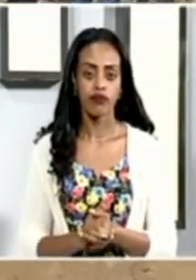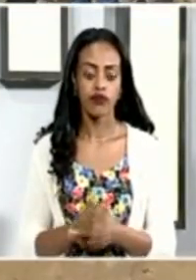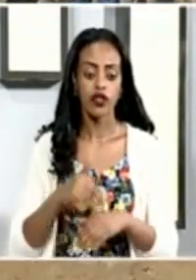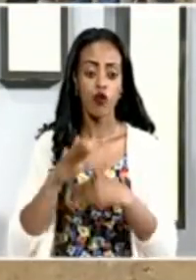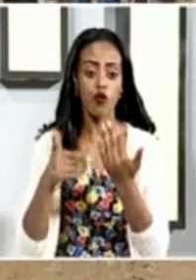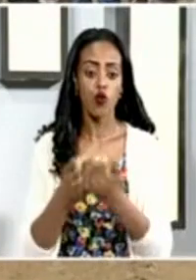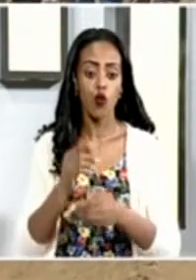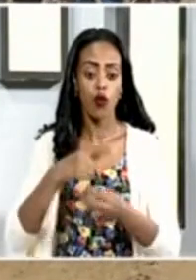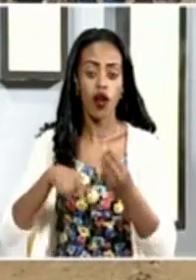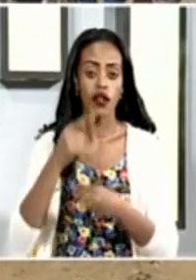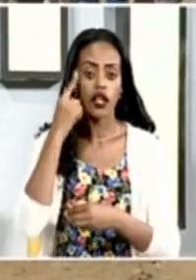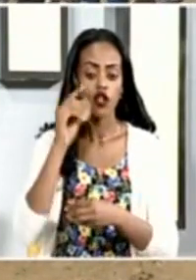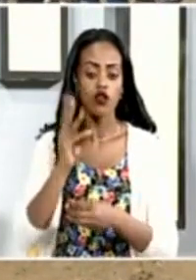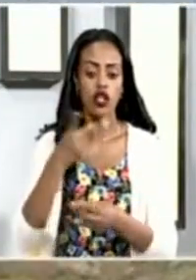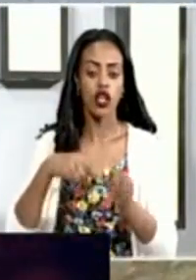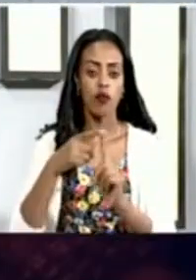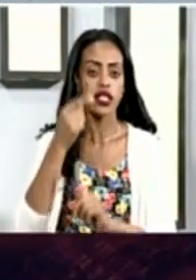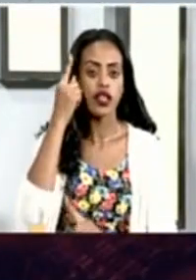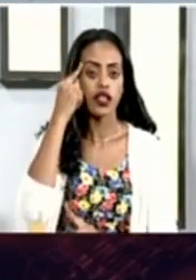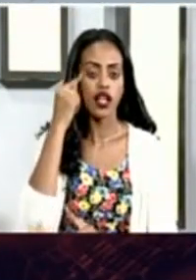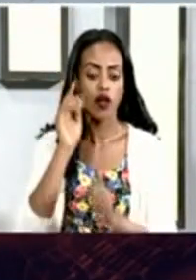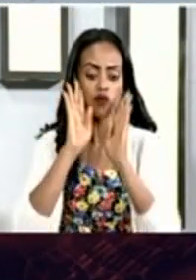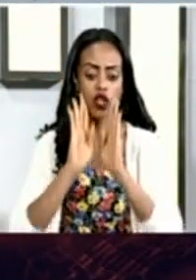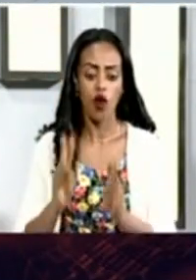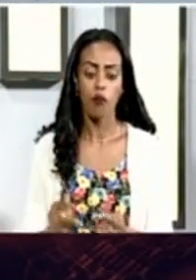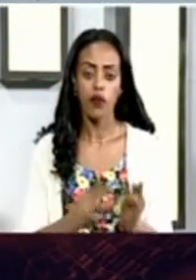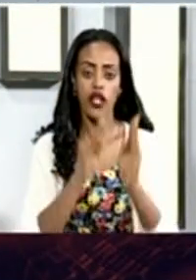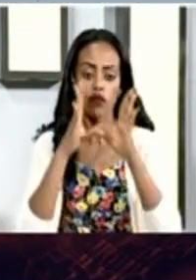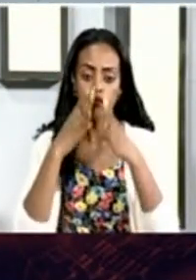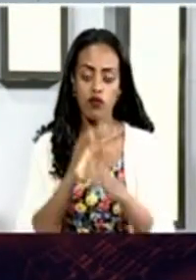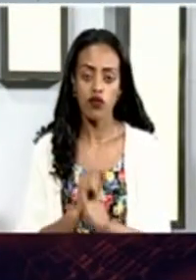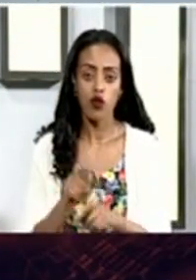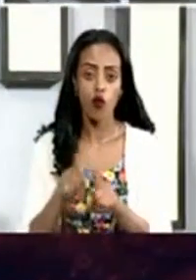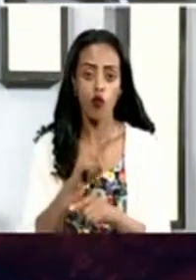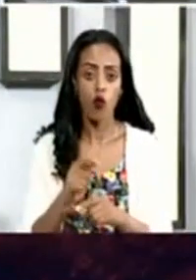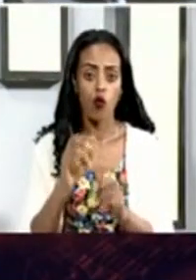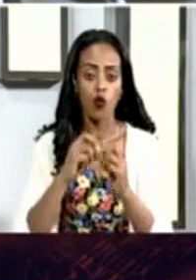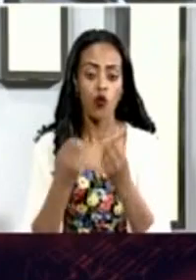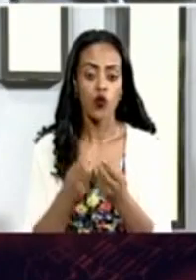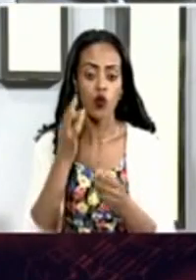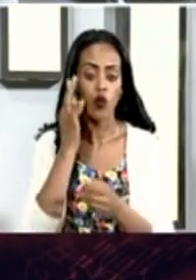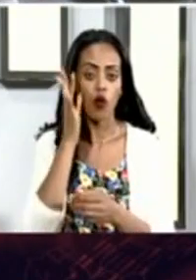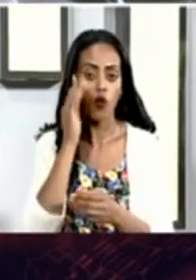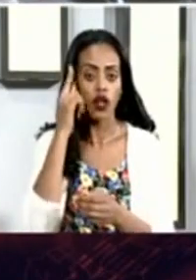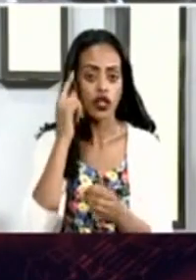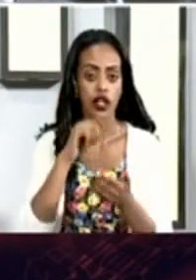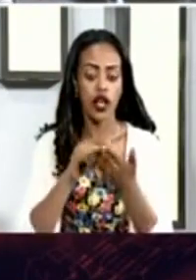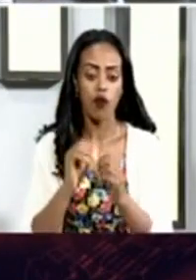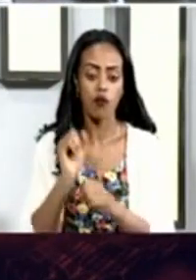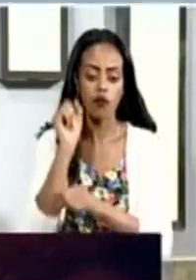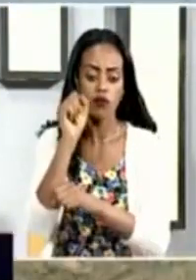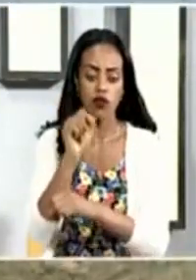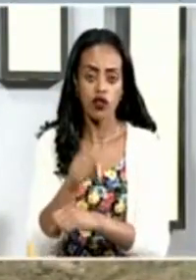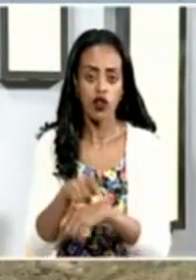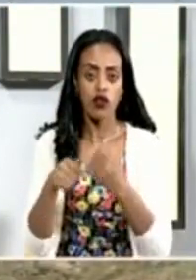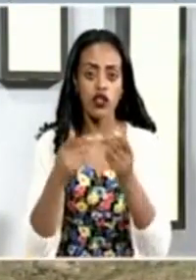اب کلم کوایت اتگرای شرشای کل لاو مرز اتگرای بسلام او منگدی به مززامو کم اون ودب حزب ویان حرنت اتگرای به عوالا لایدم سب